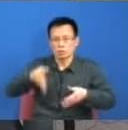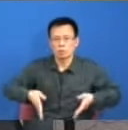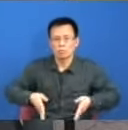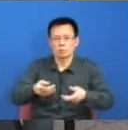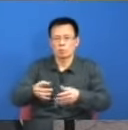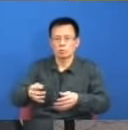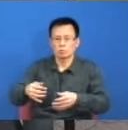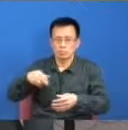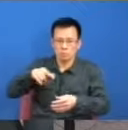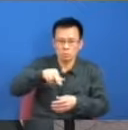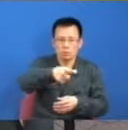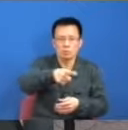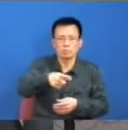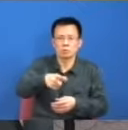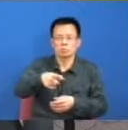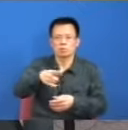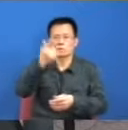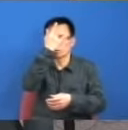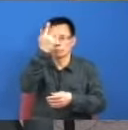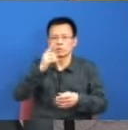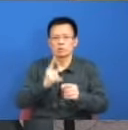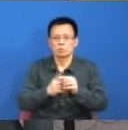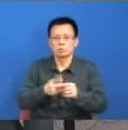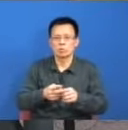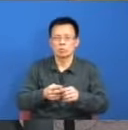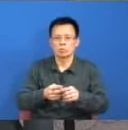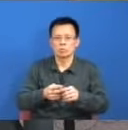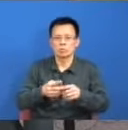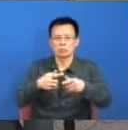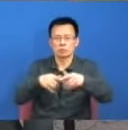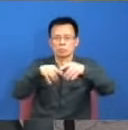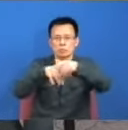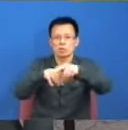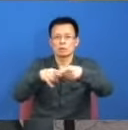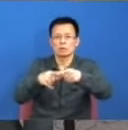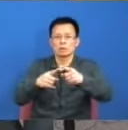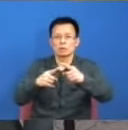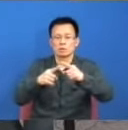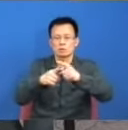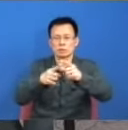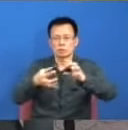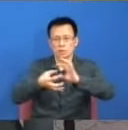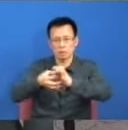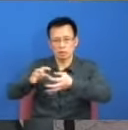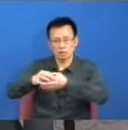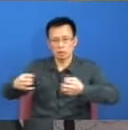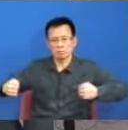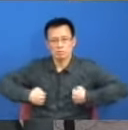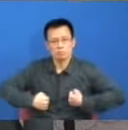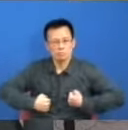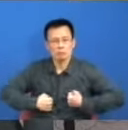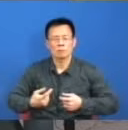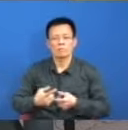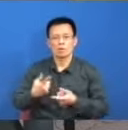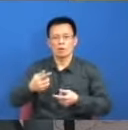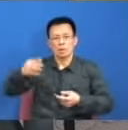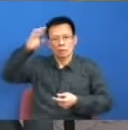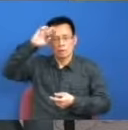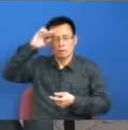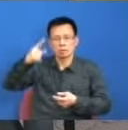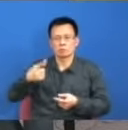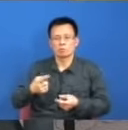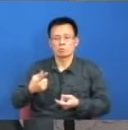咧係。堵咗人鏈，四面人鏈噶嘛，咁然之後，其中一面咧，突然之間差人就用真係類似美式足球嗰